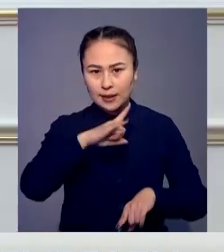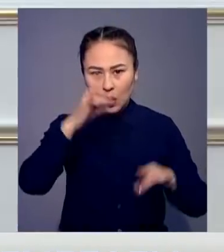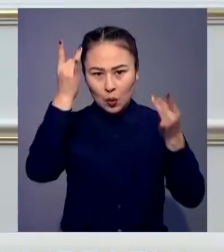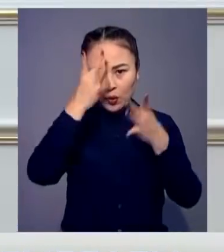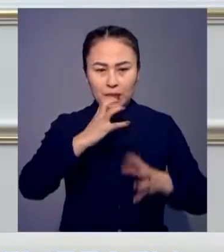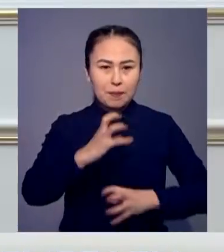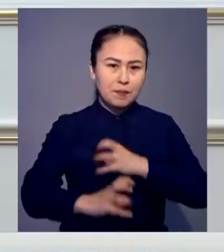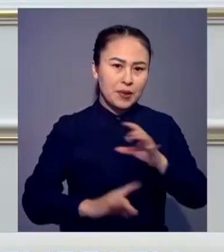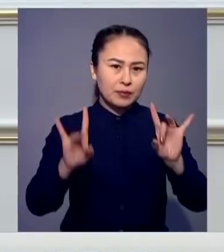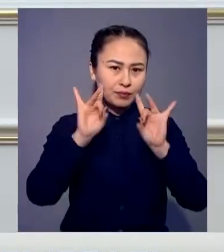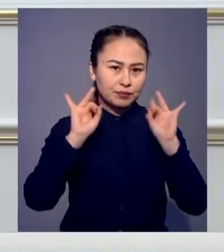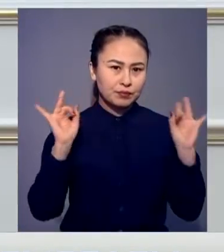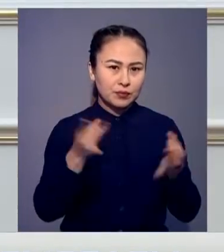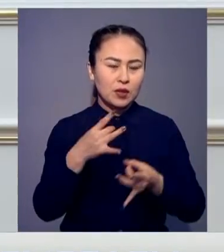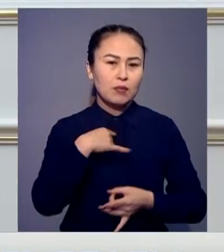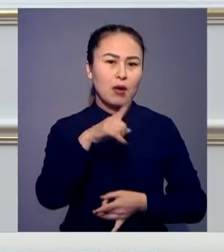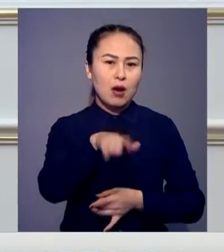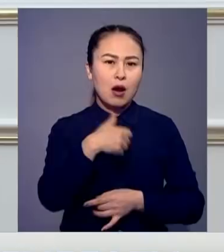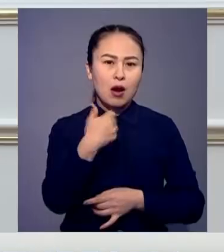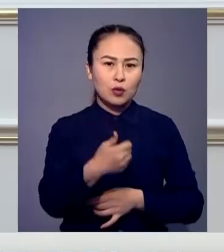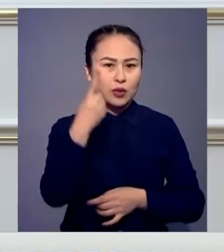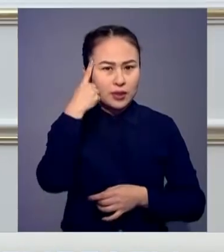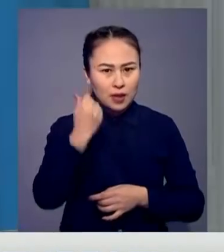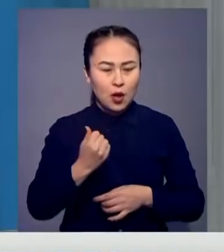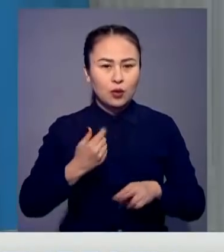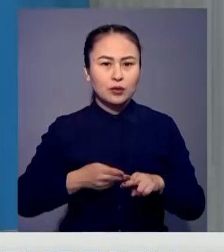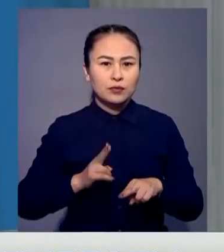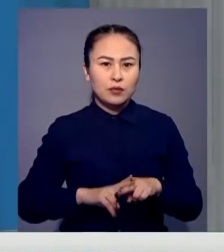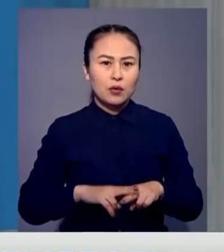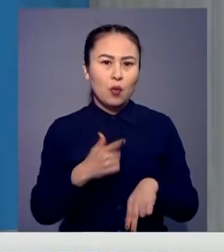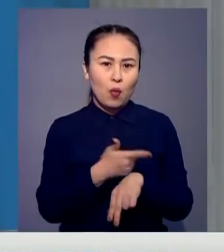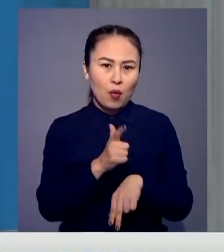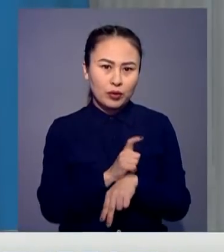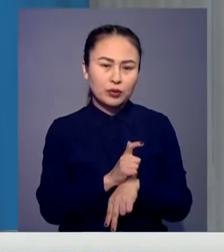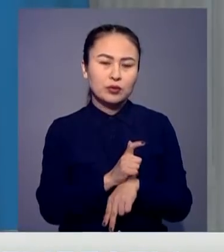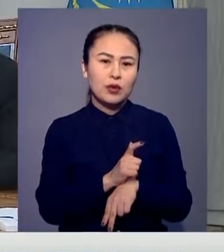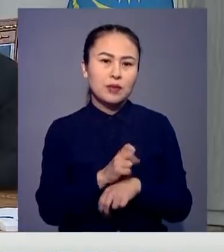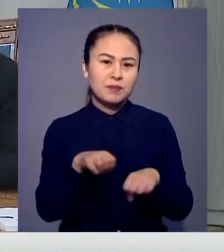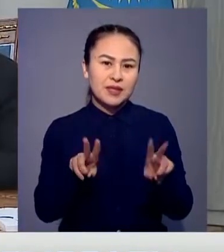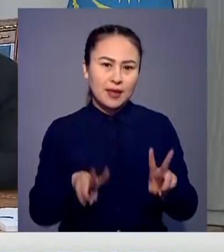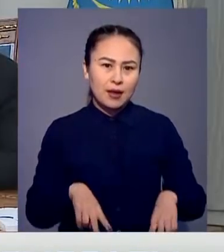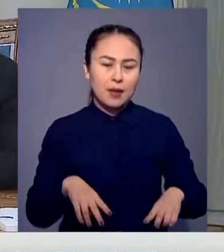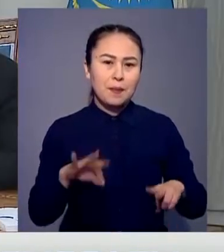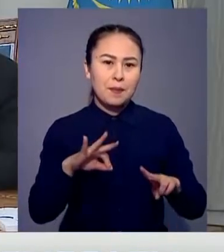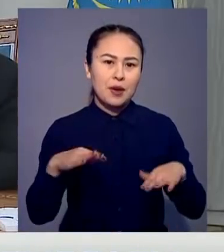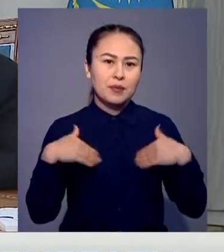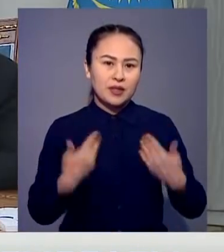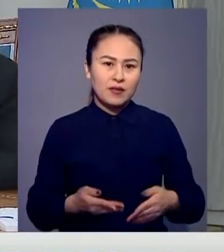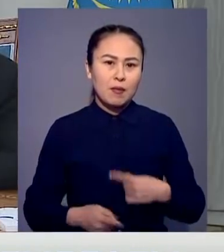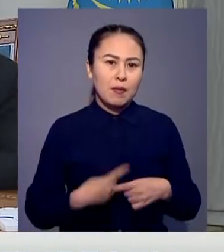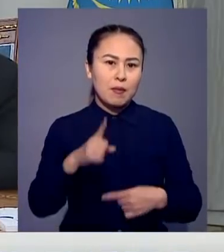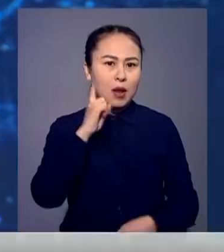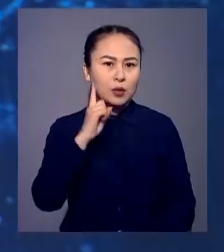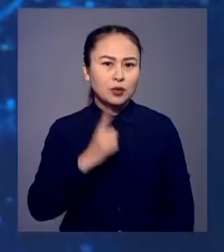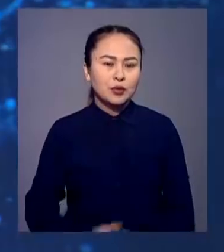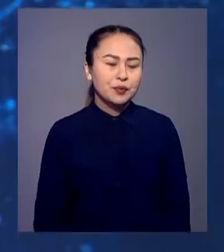во всем мире. Я тебя хорошо знаю. Учи людей специальности свои, вот, возможности, передавай молодежи.